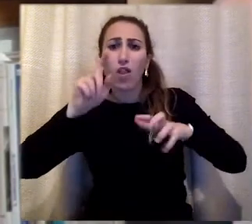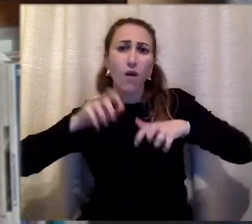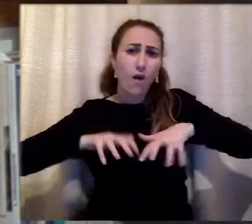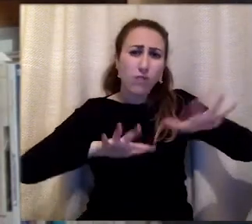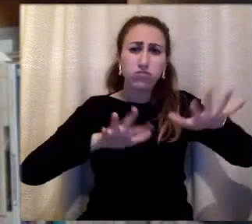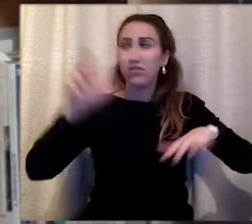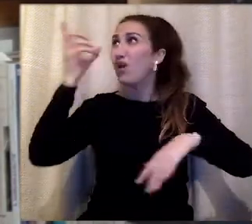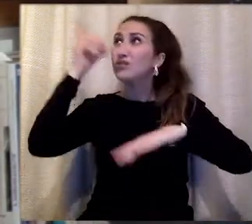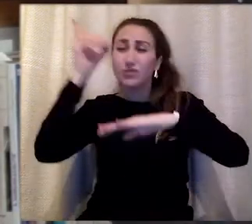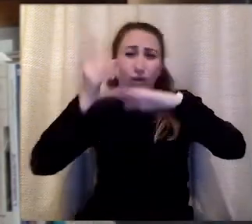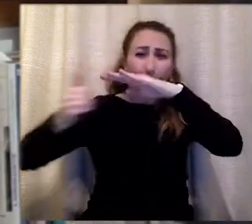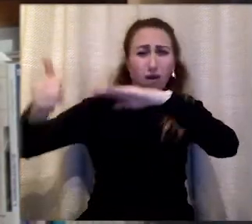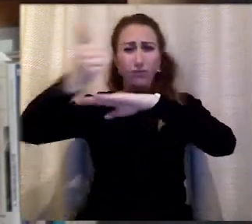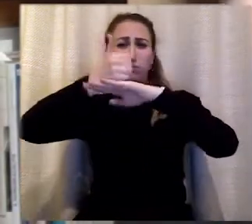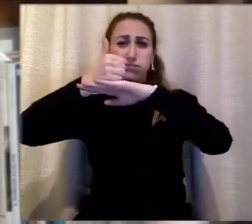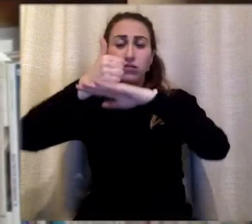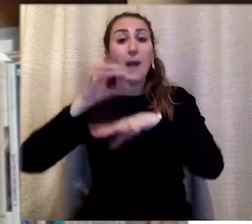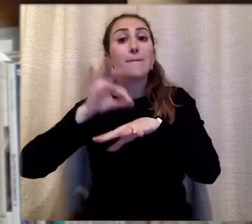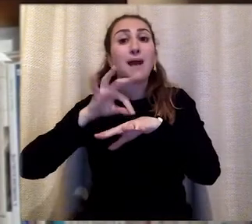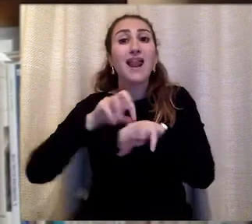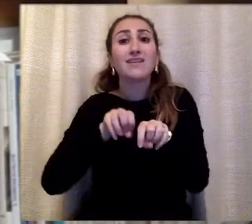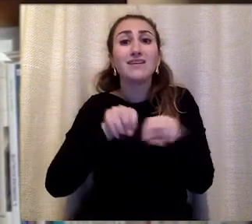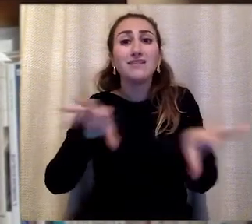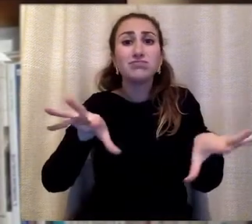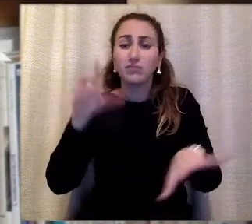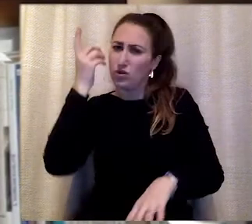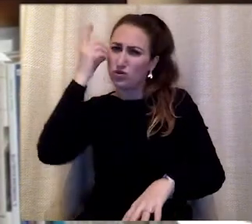Dieu est le seul vrai Dieu.